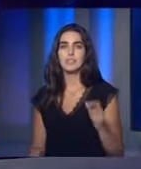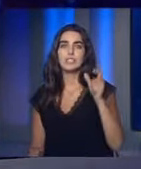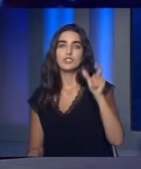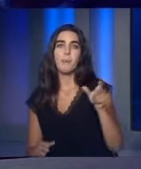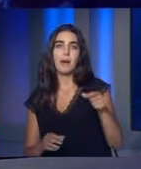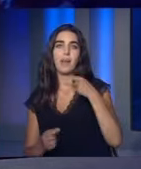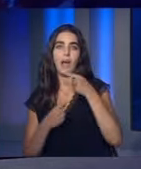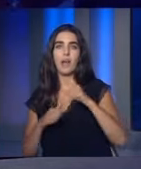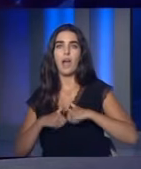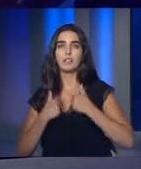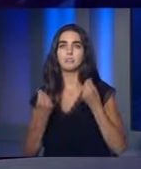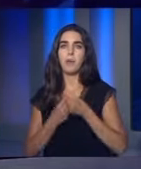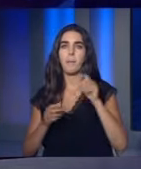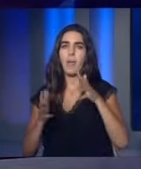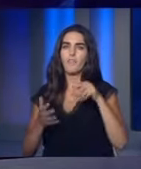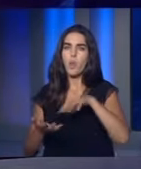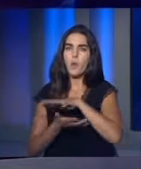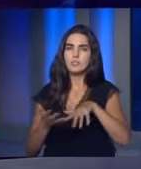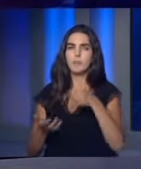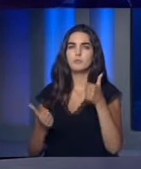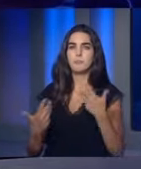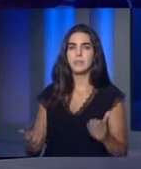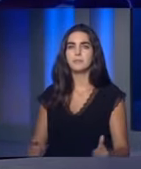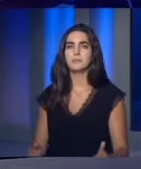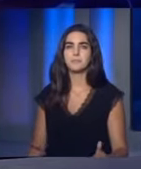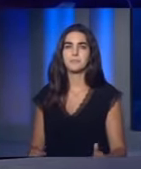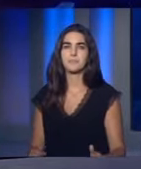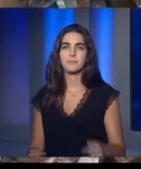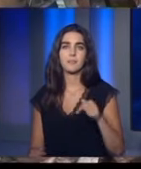جامايكا تعيش بانتظار بيرل ومخاوف من كارثة.